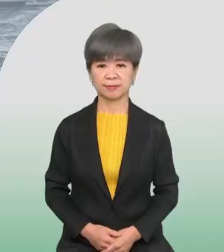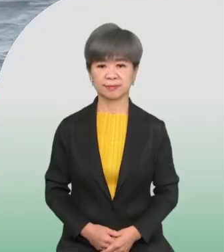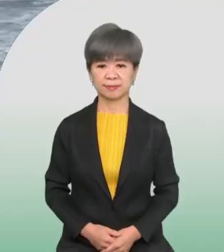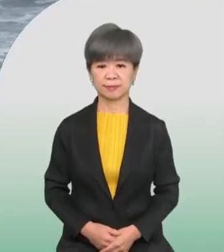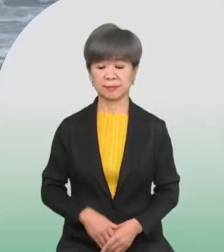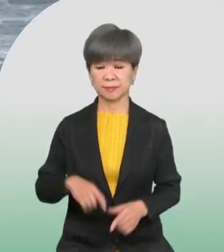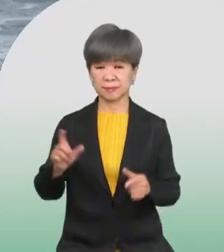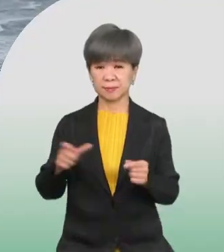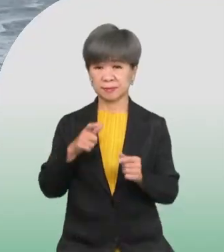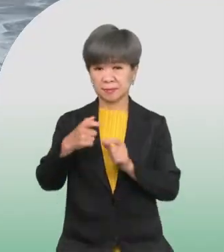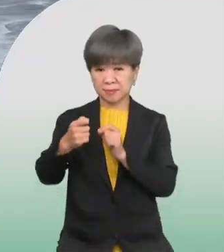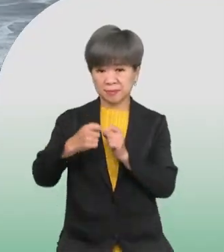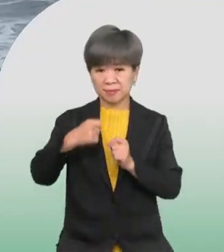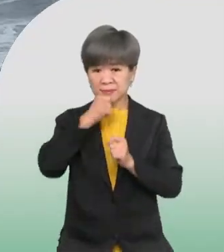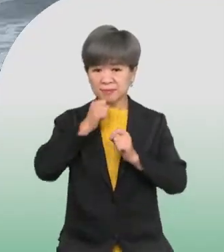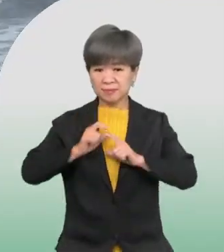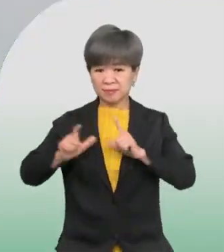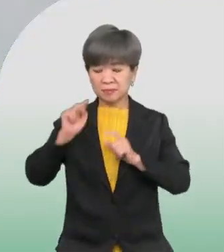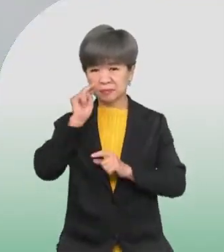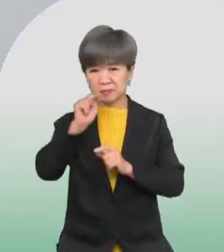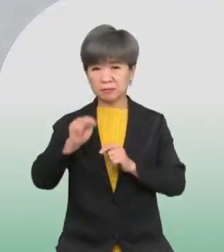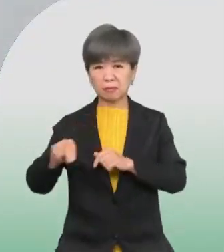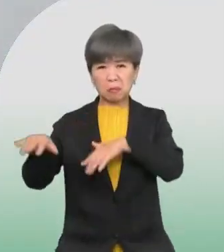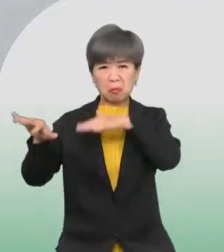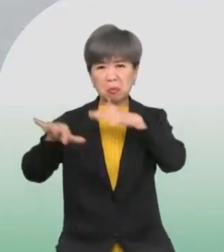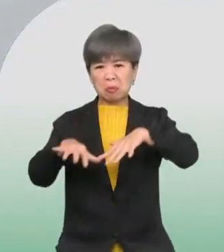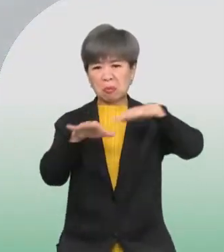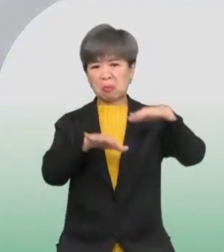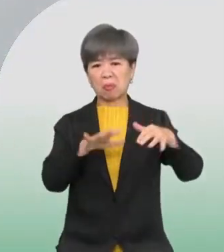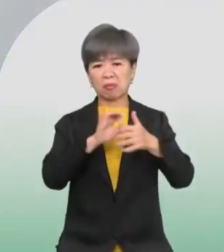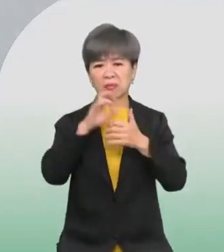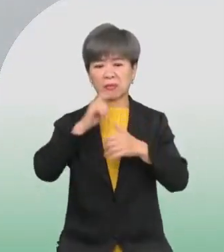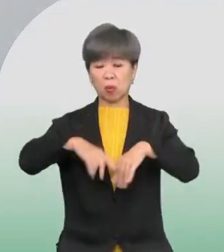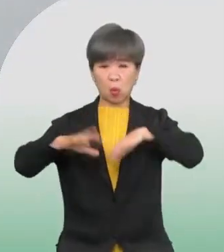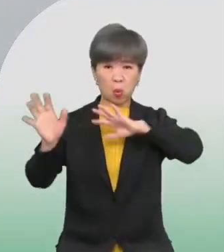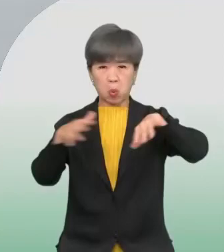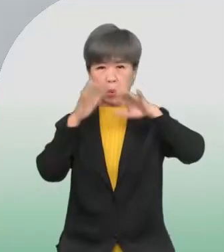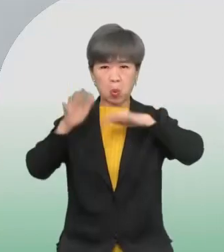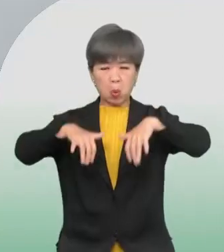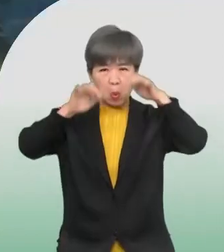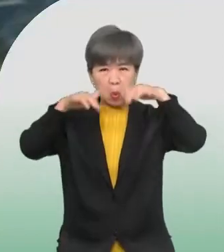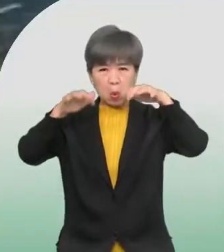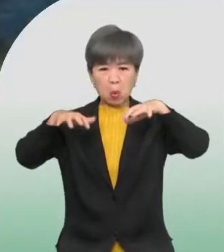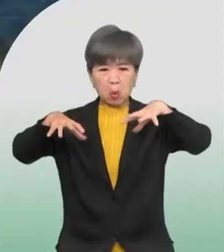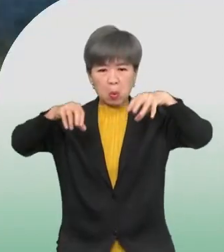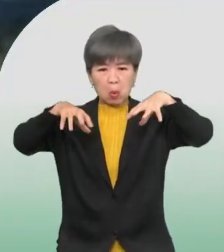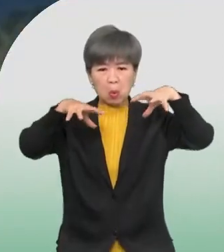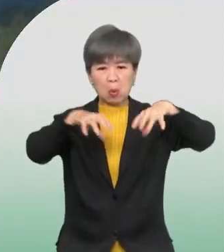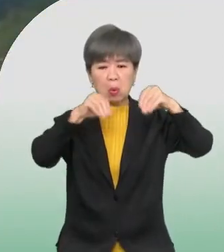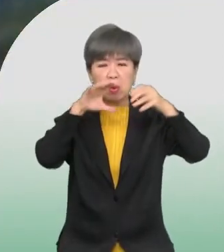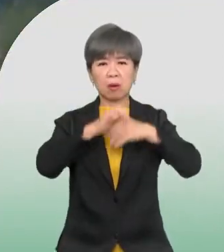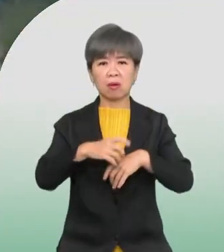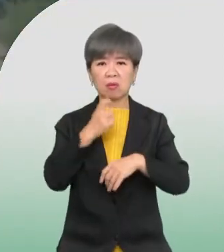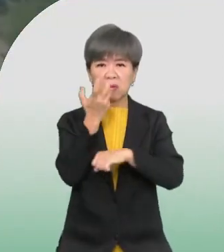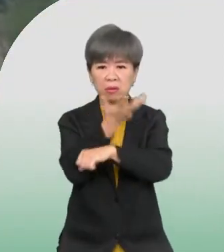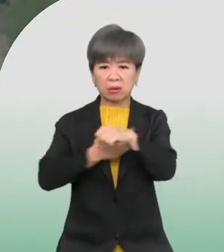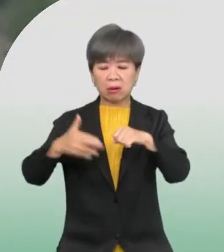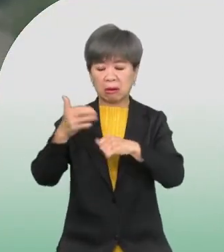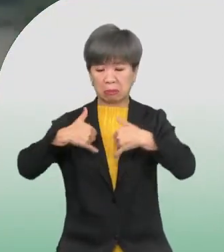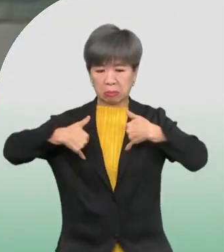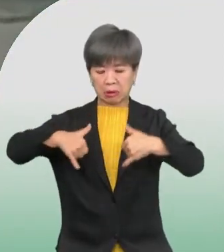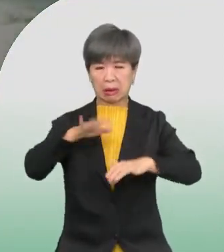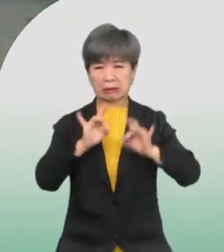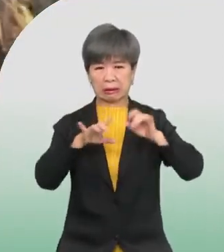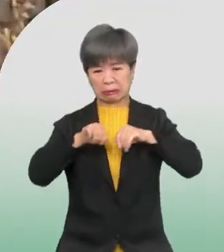凤巢外岛内推动惠民巷基建由台东、韩国哈巴耶西台风落台移，富桥岛就有内流大逆反动公路。此